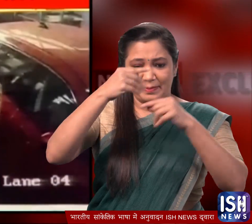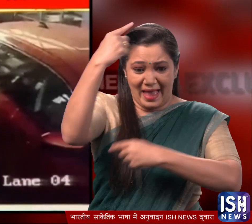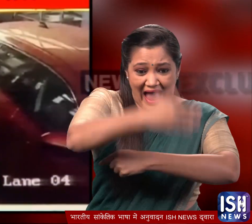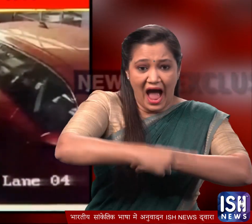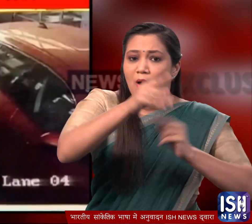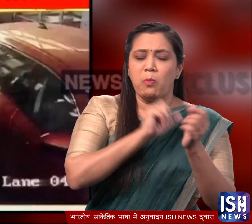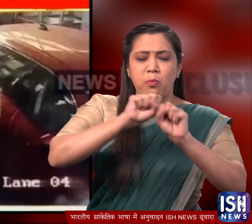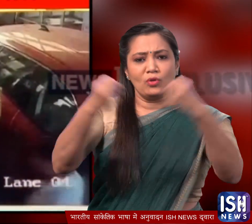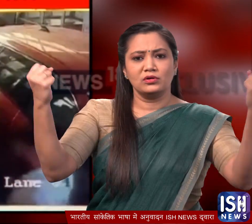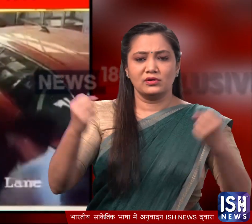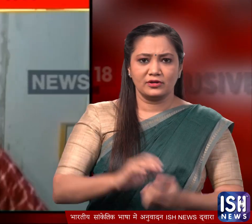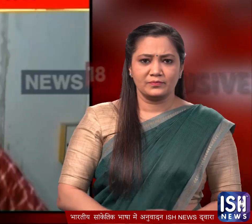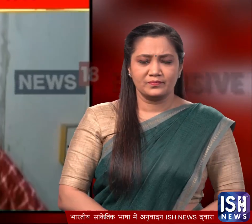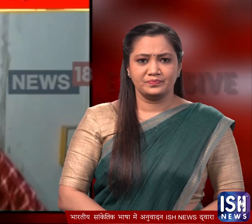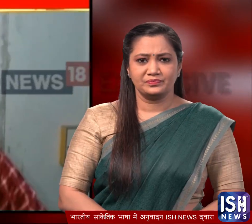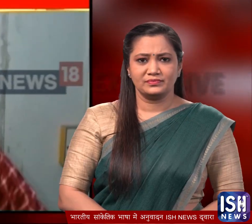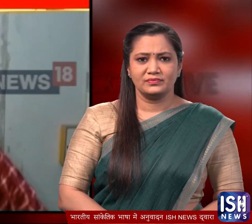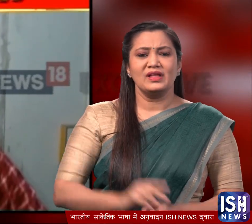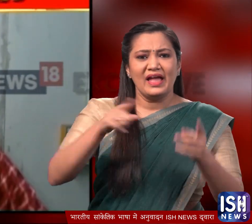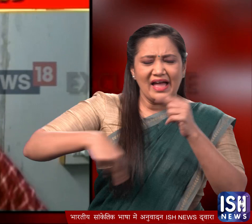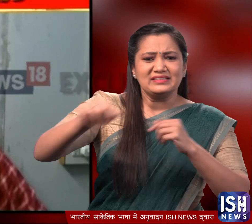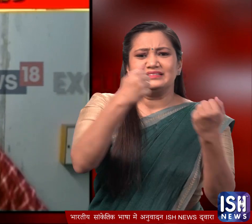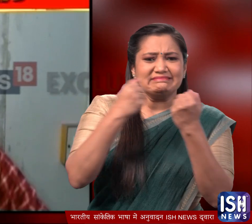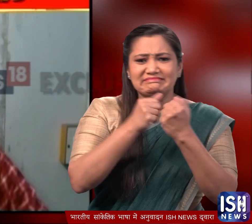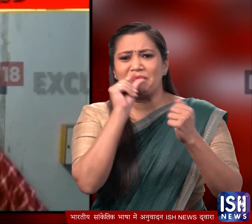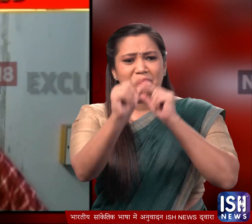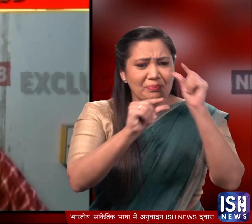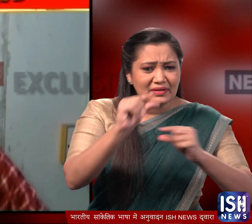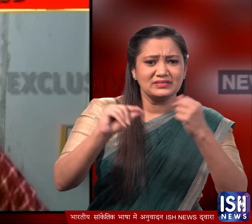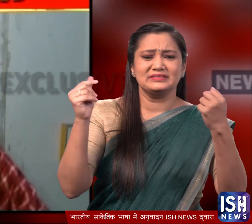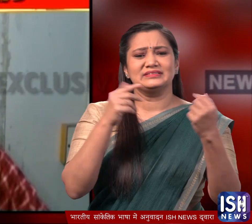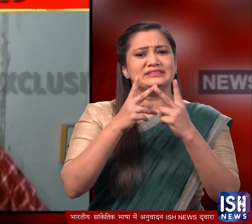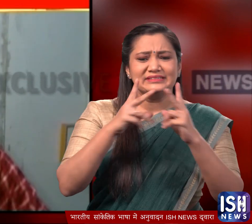पर लगे बैरियर को ही तोड़ दिया। और मेरे जितने भी कर्मचारी खड़े थे उनके साथ